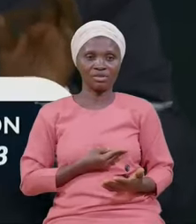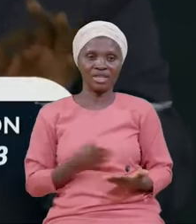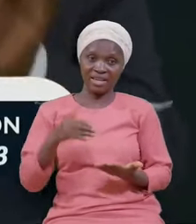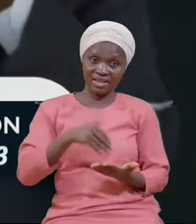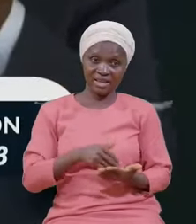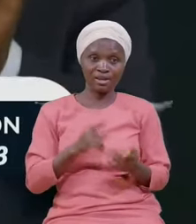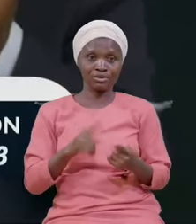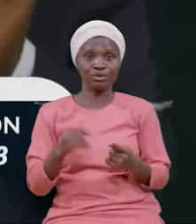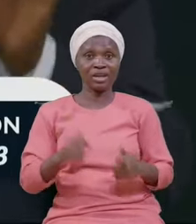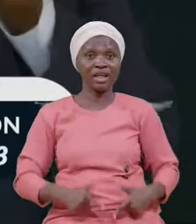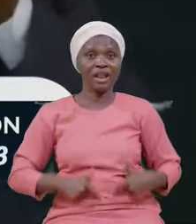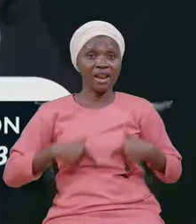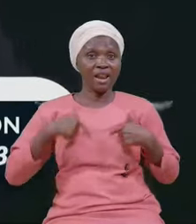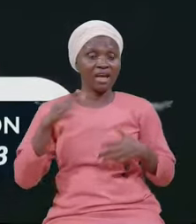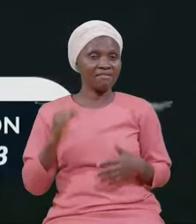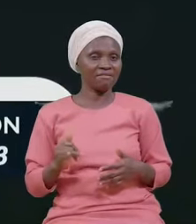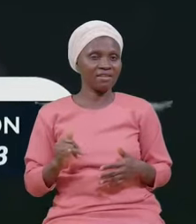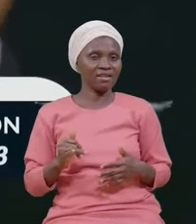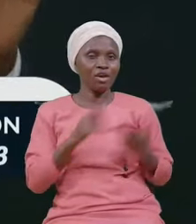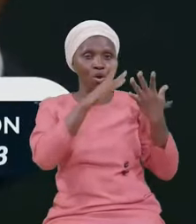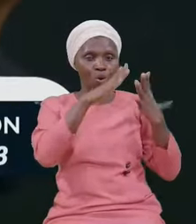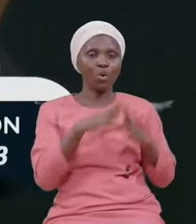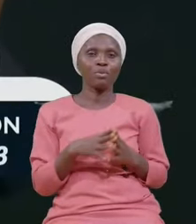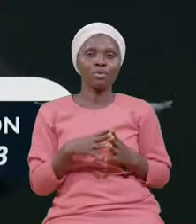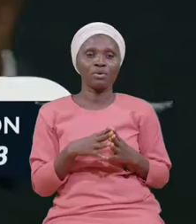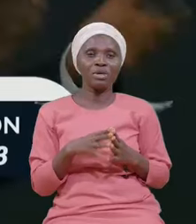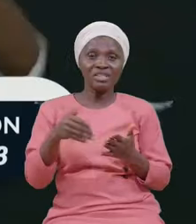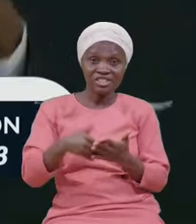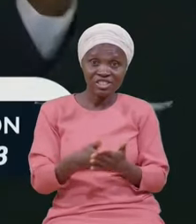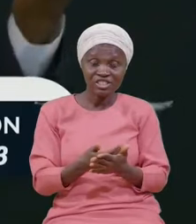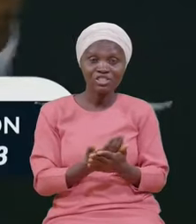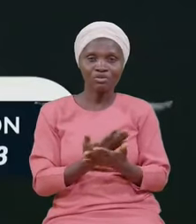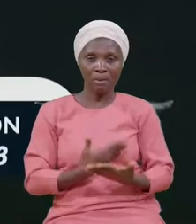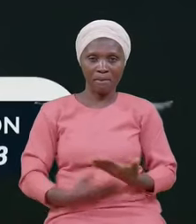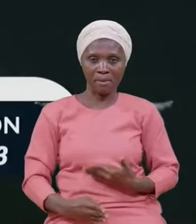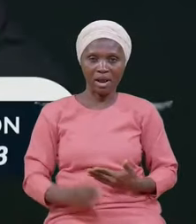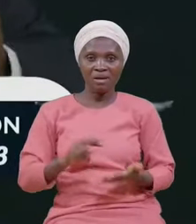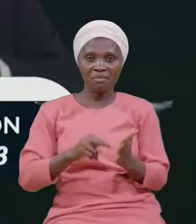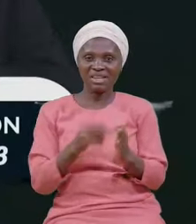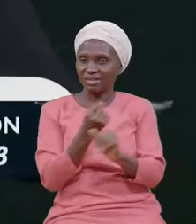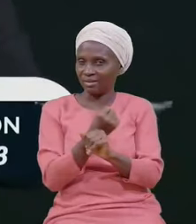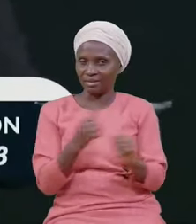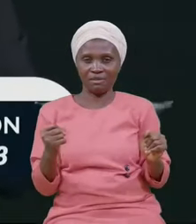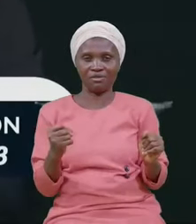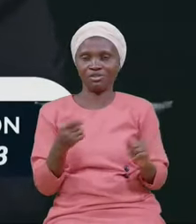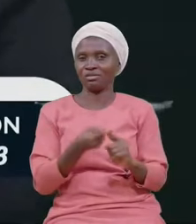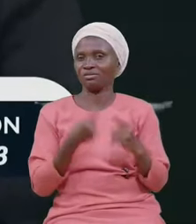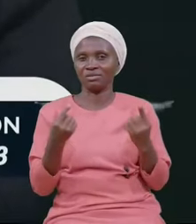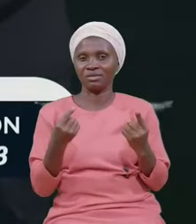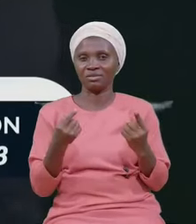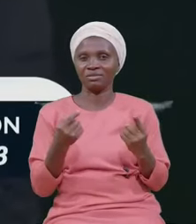une espérance vivante. C'est la nouvelle naissance, c'est le salut. C'est en recevant la vie